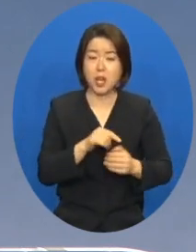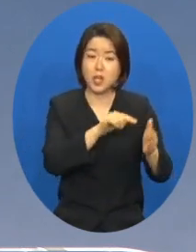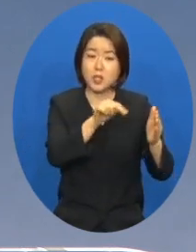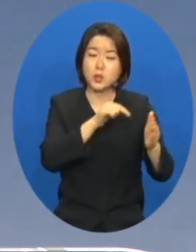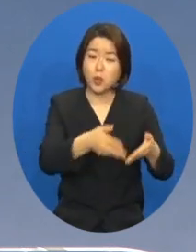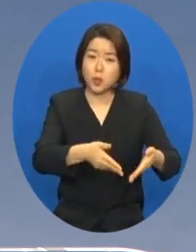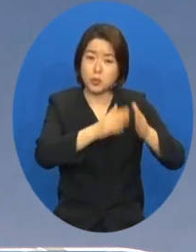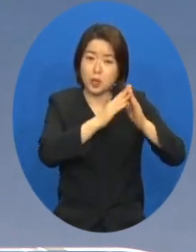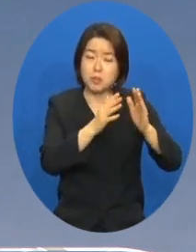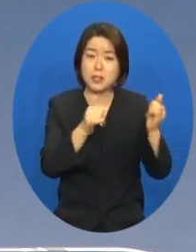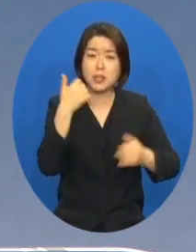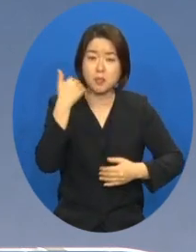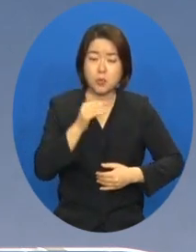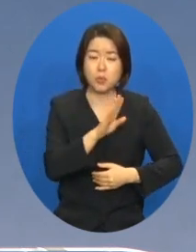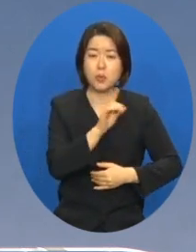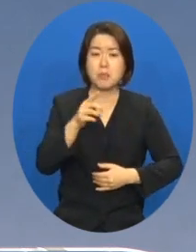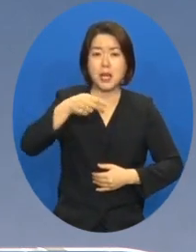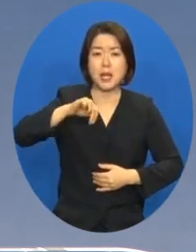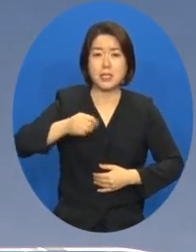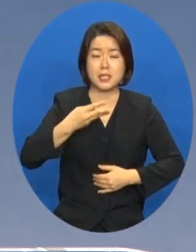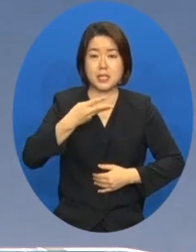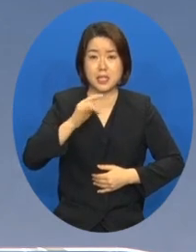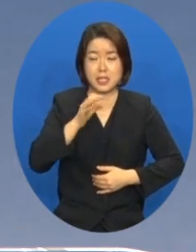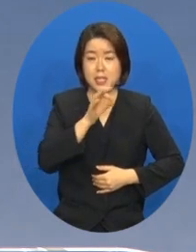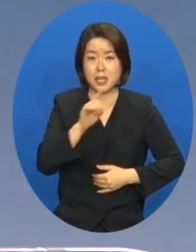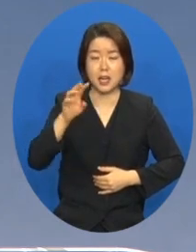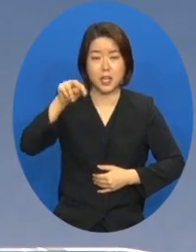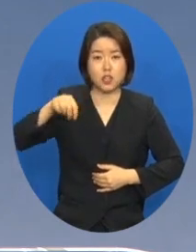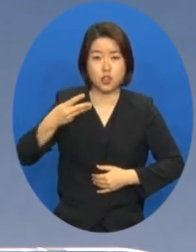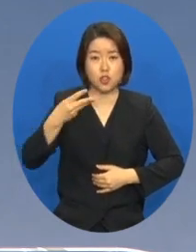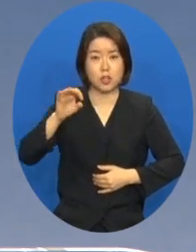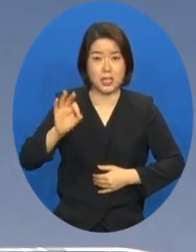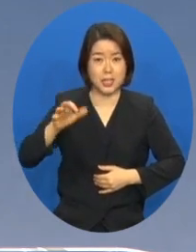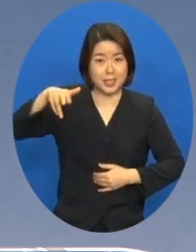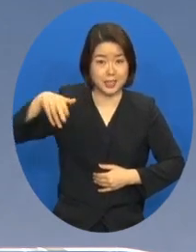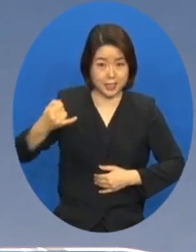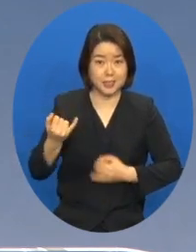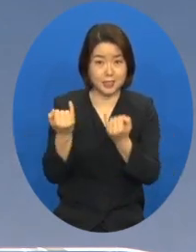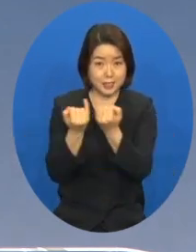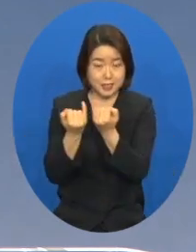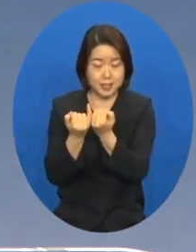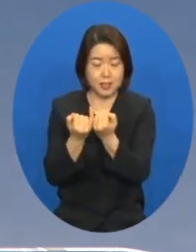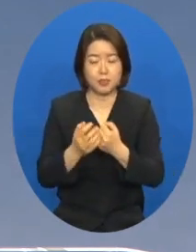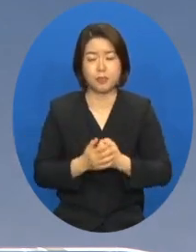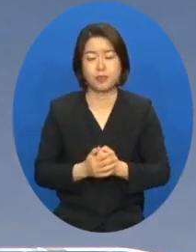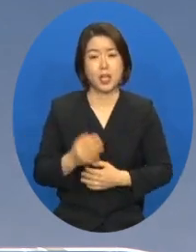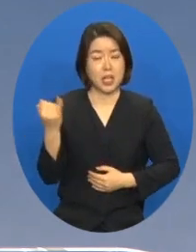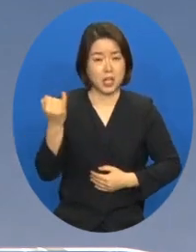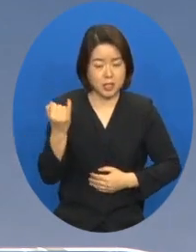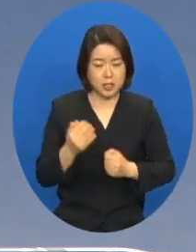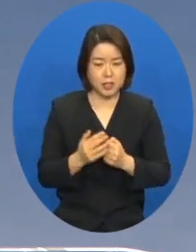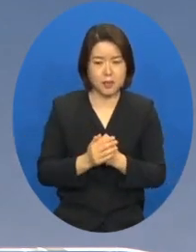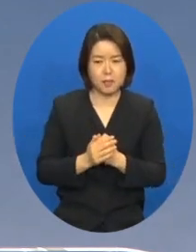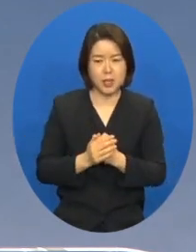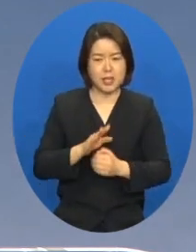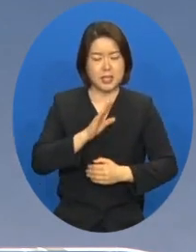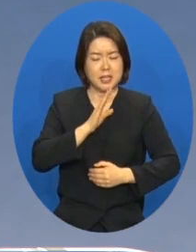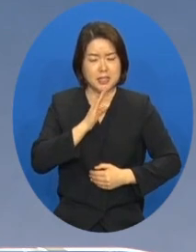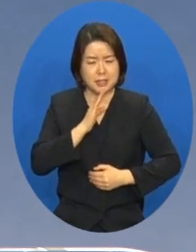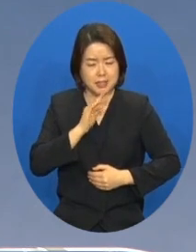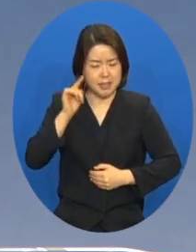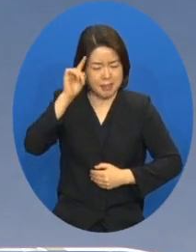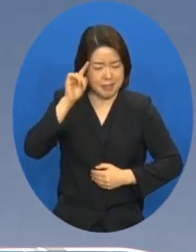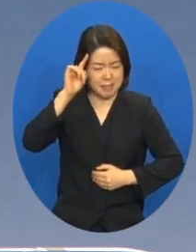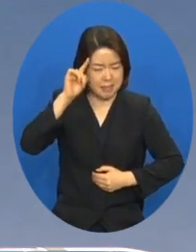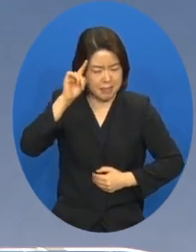공동체를 설립하신 분이 바실리아 슐링크 여사입니다. 이 바실리아 슐링크 여사에게 아주 가시 같은 자매가